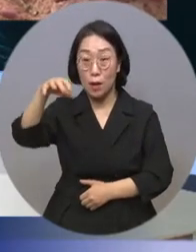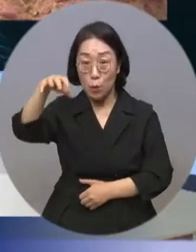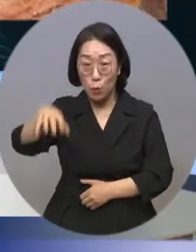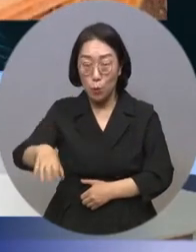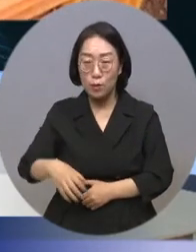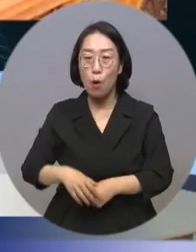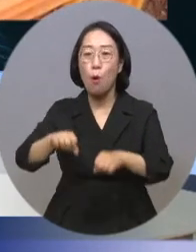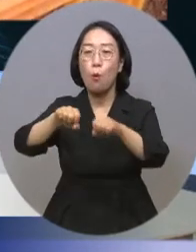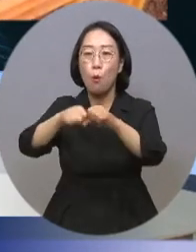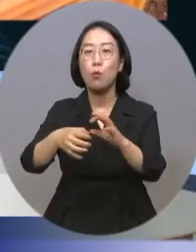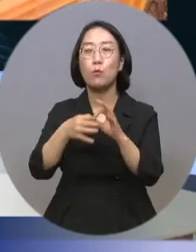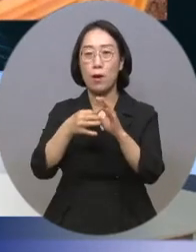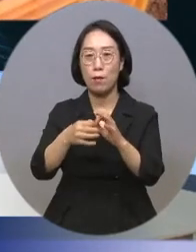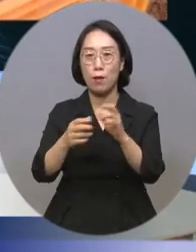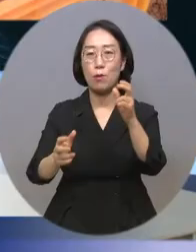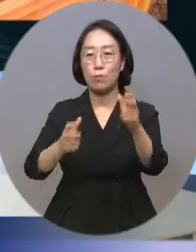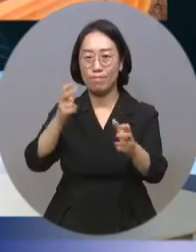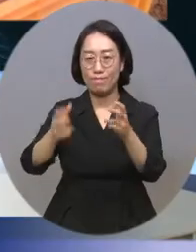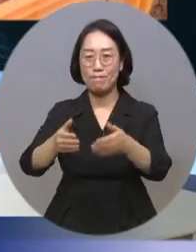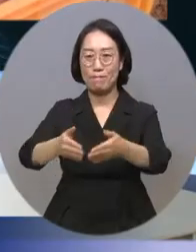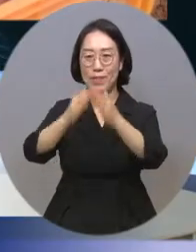위한 가공시설이 들어섰습니다.